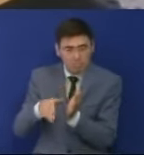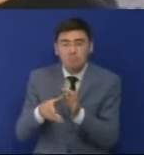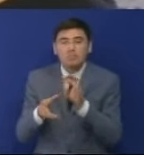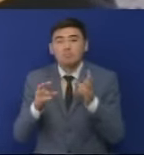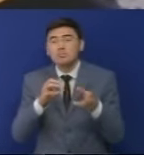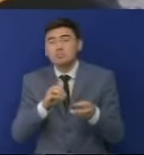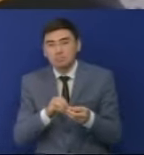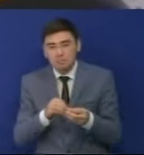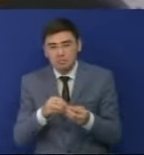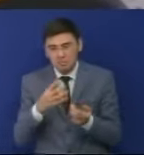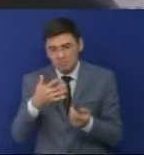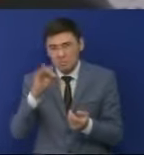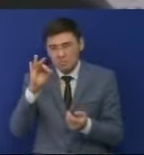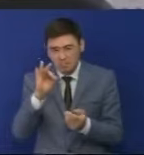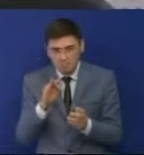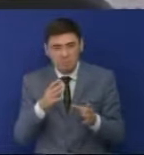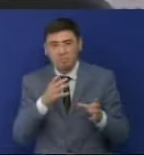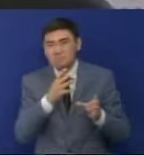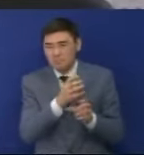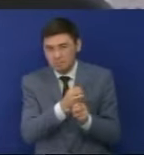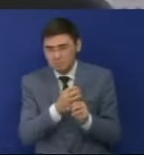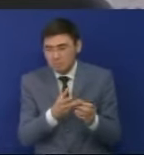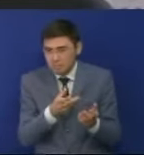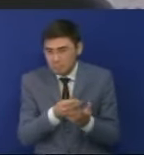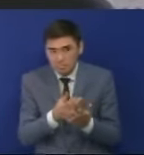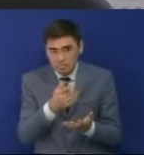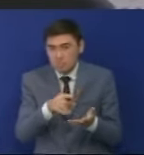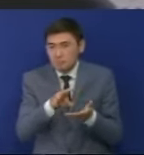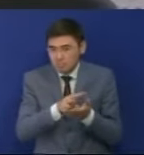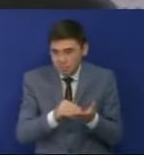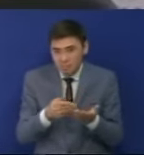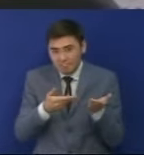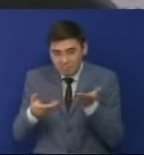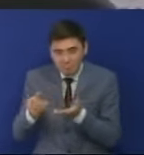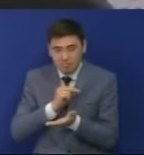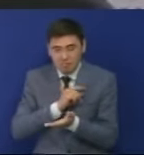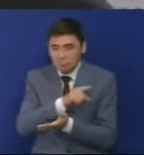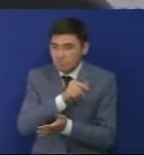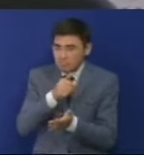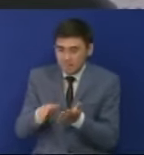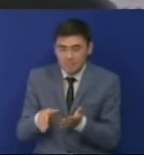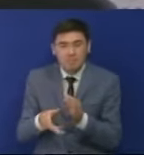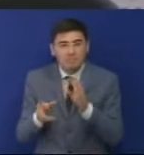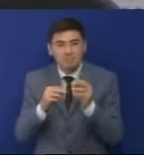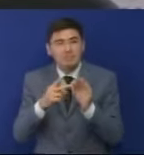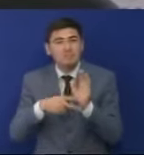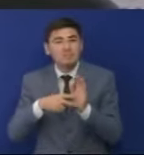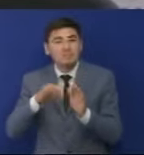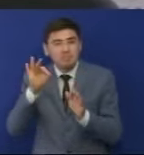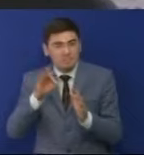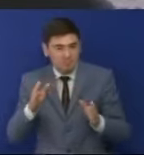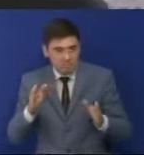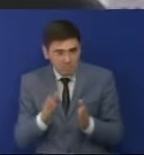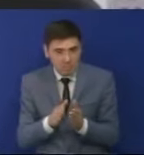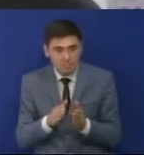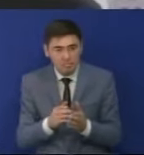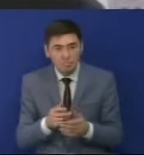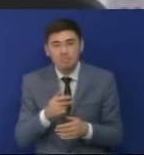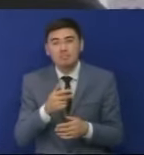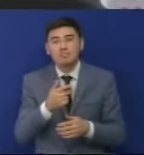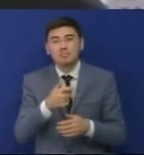төлемді 50%-ға қысқартамыз. Егер бұл жағдай қайталанса, оған жәрдемақыны 100% төлеуді тоқтатамыз, ал қалған отбасы